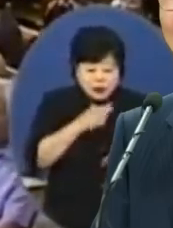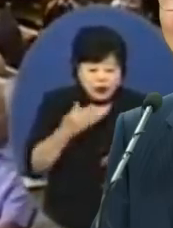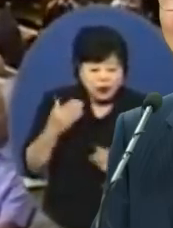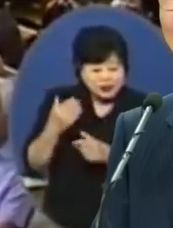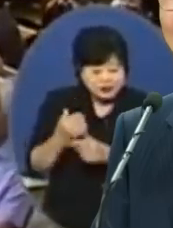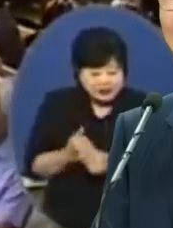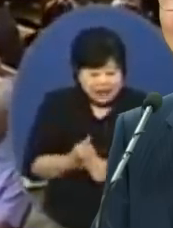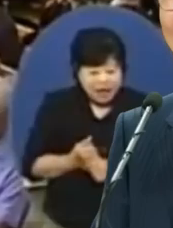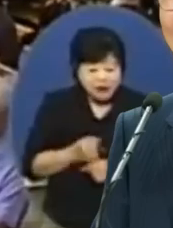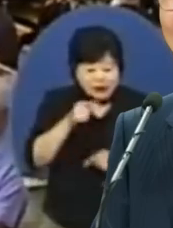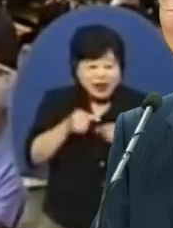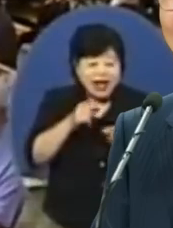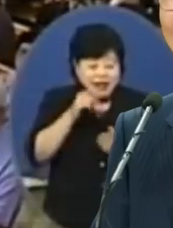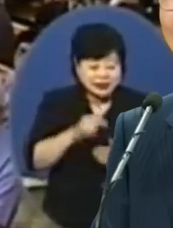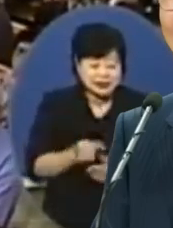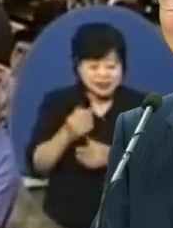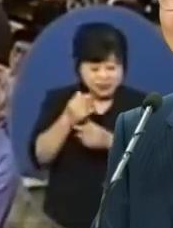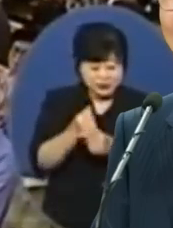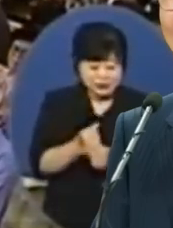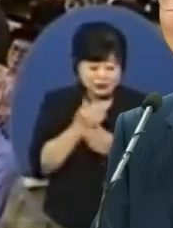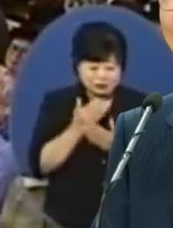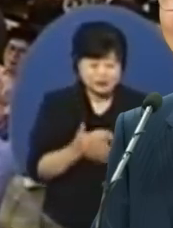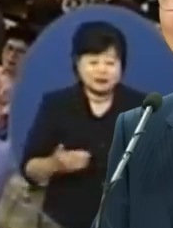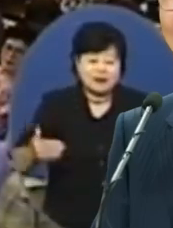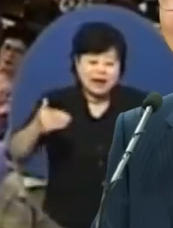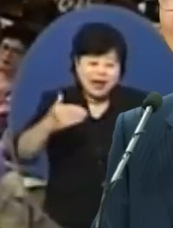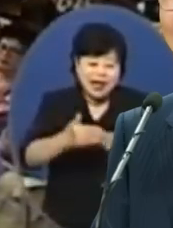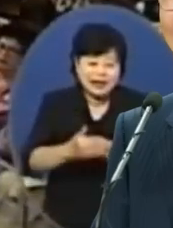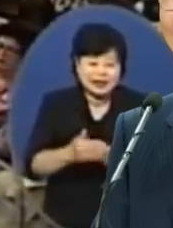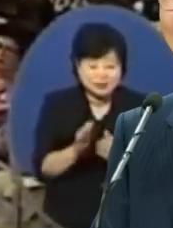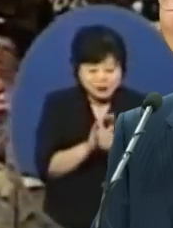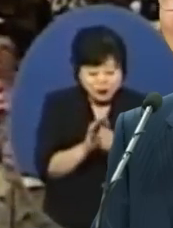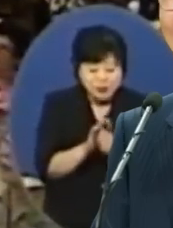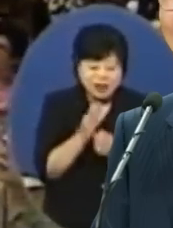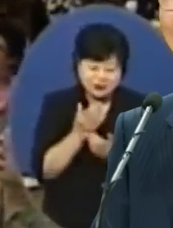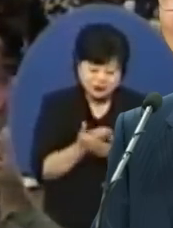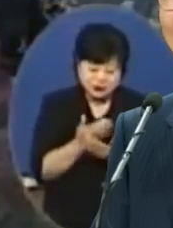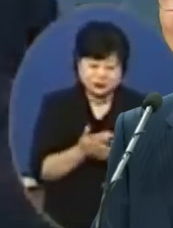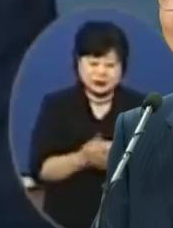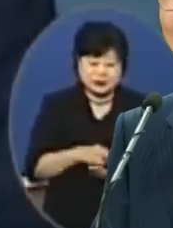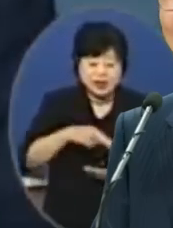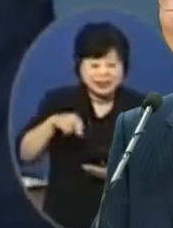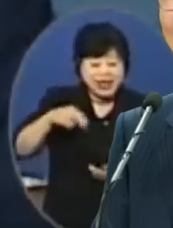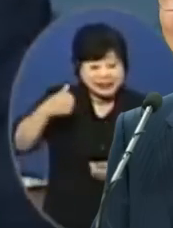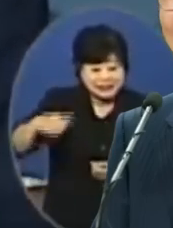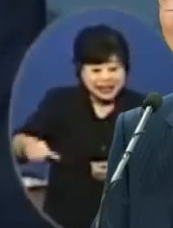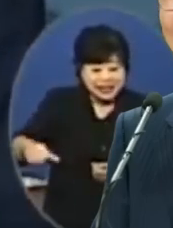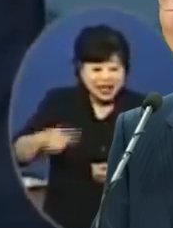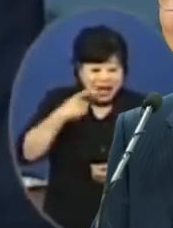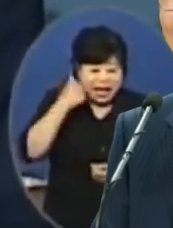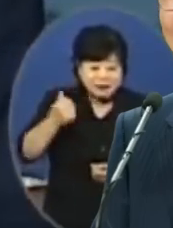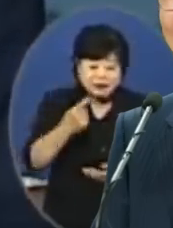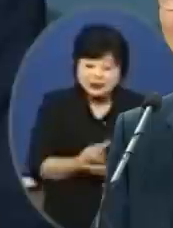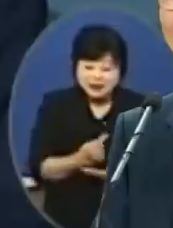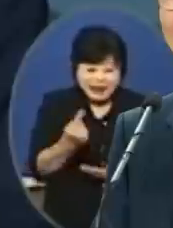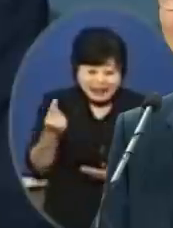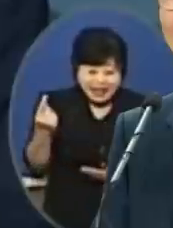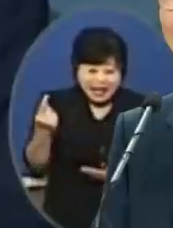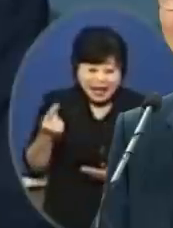보혈을 의지하고 나가오니 붙들어주시고 안아주시고 돌봐주시옵소서. 탕자가 아버지를